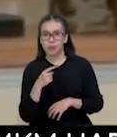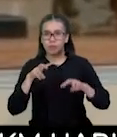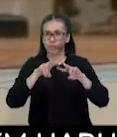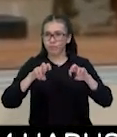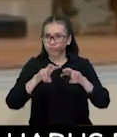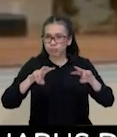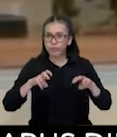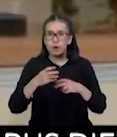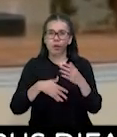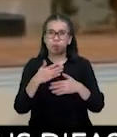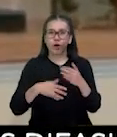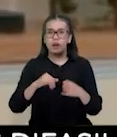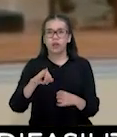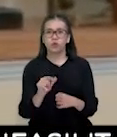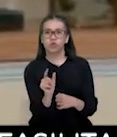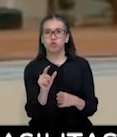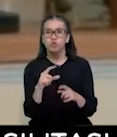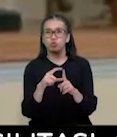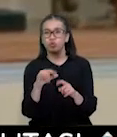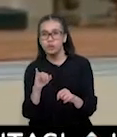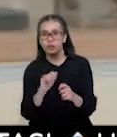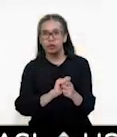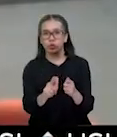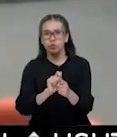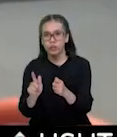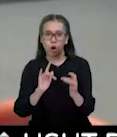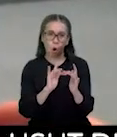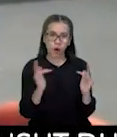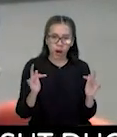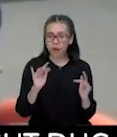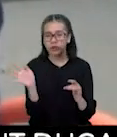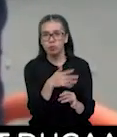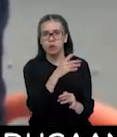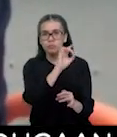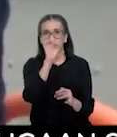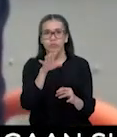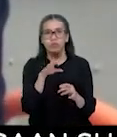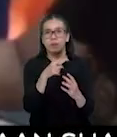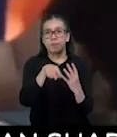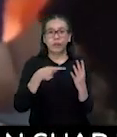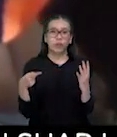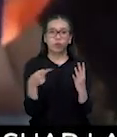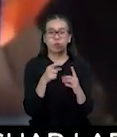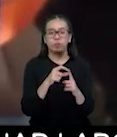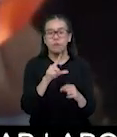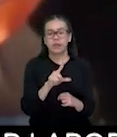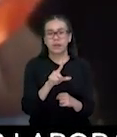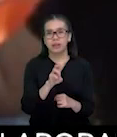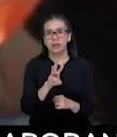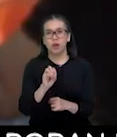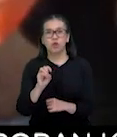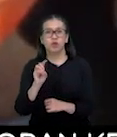perjudian, baik perjudian darat maupun perjudian online. Keempat pelaku diancam pasal 303 KUHP tentang